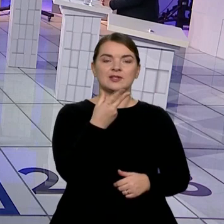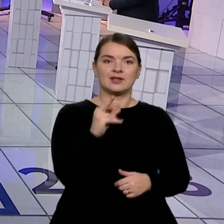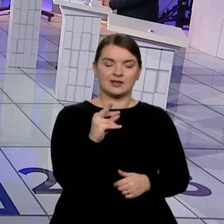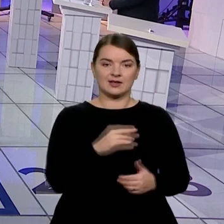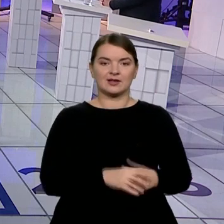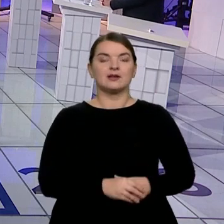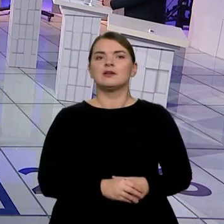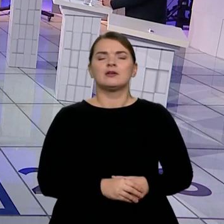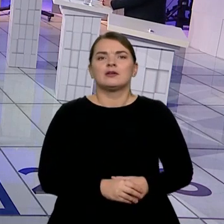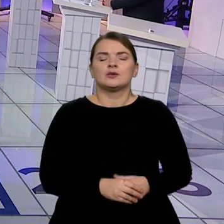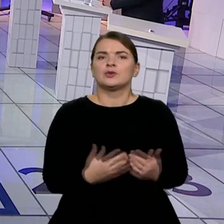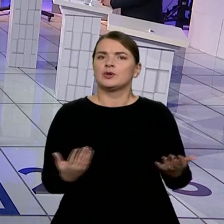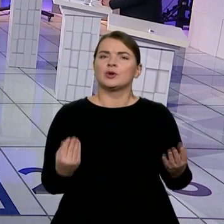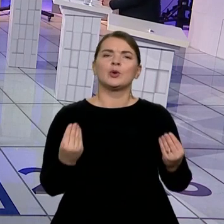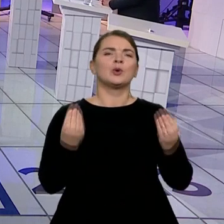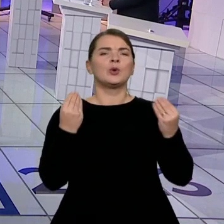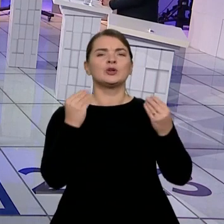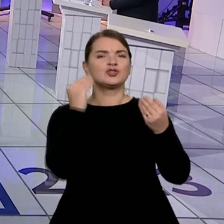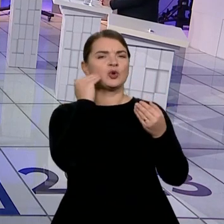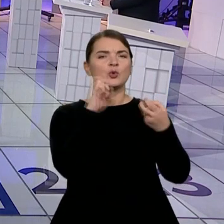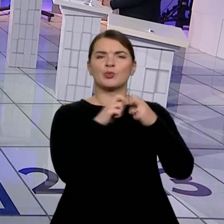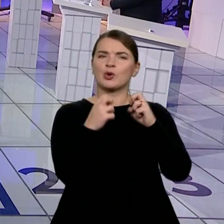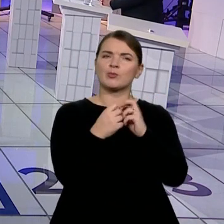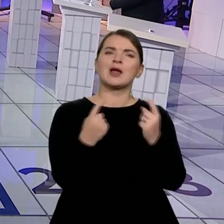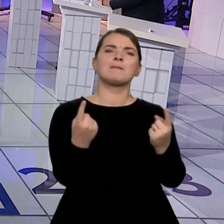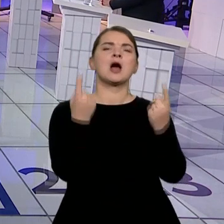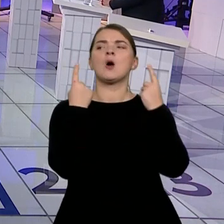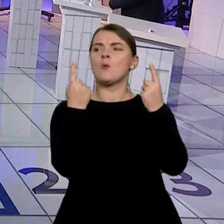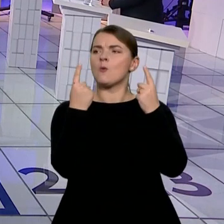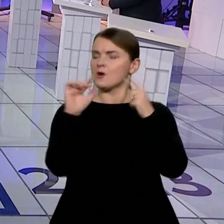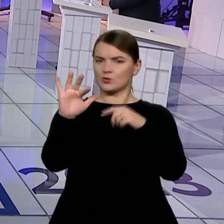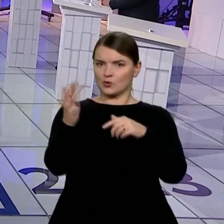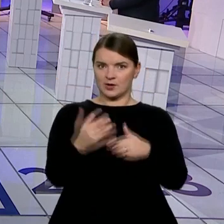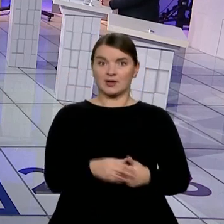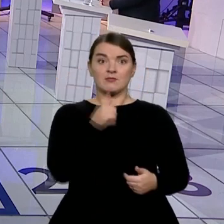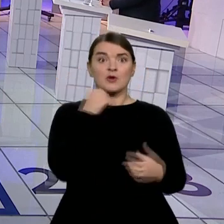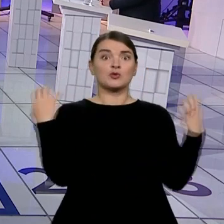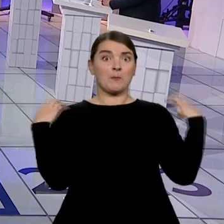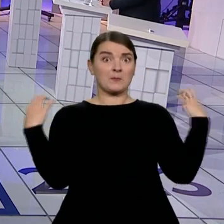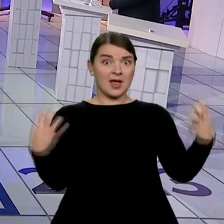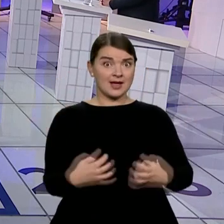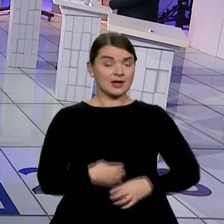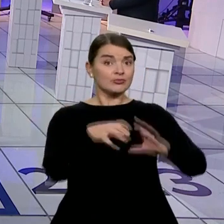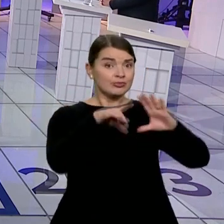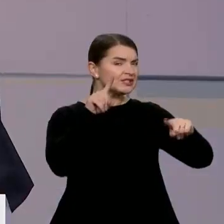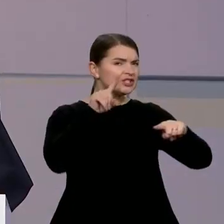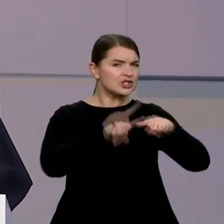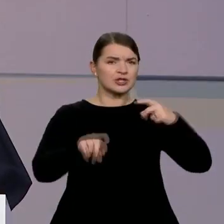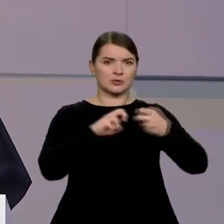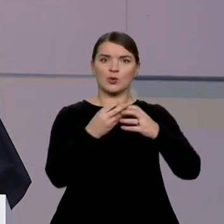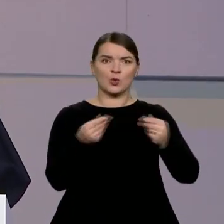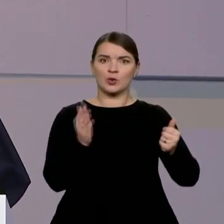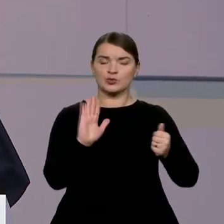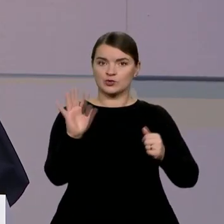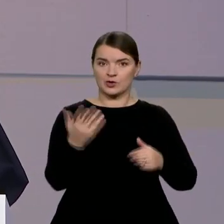ta pati opiausia Šiauliuose problema, kurią, jeigu tapsite merė, imtumėtės nedelsdamas spręsti. Na, be tų turbūt,